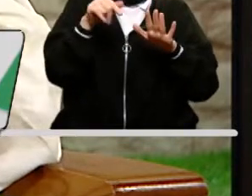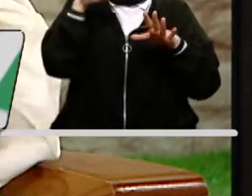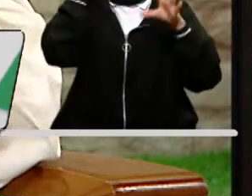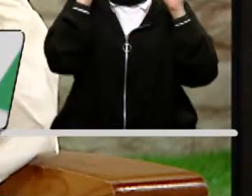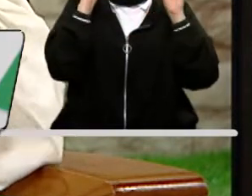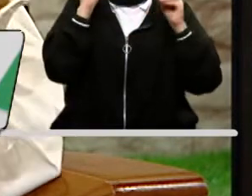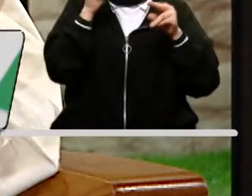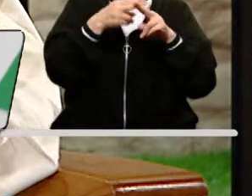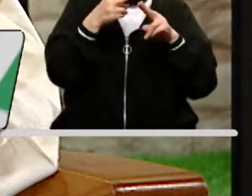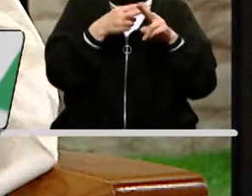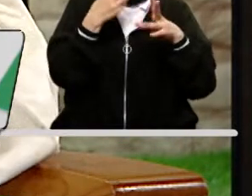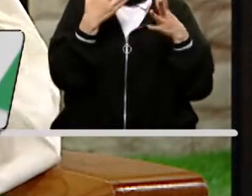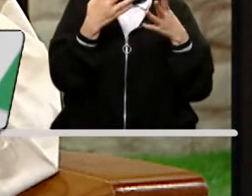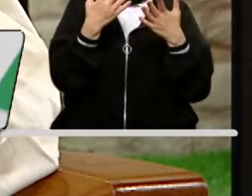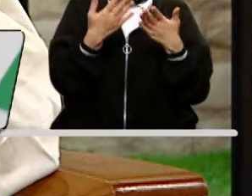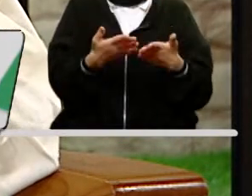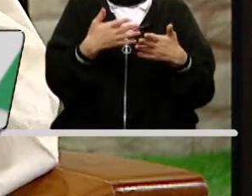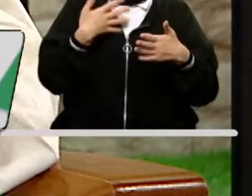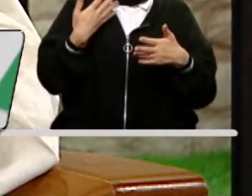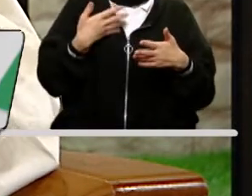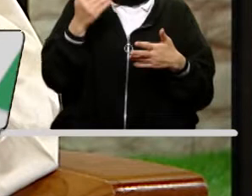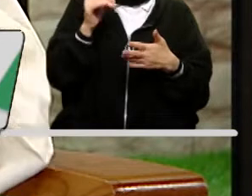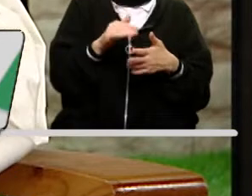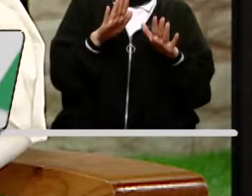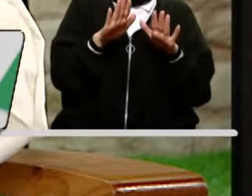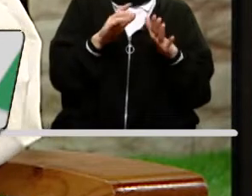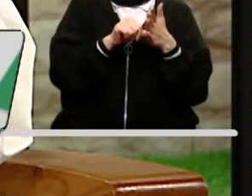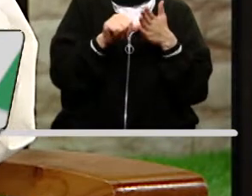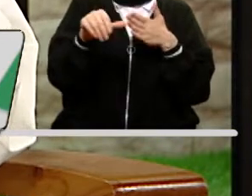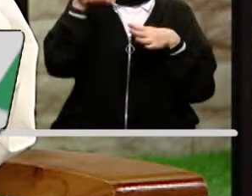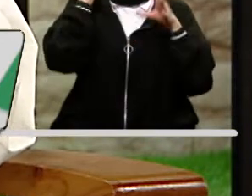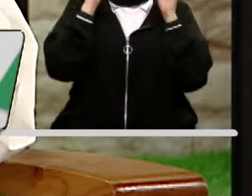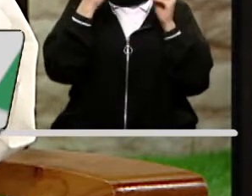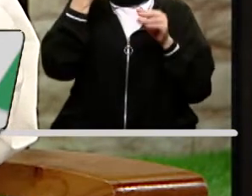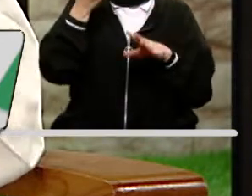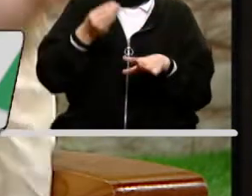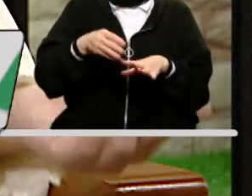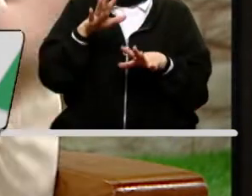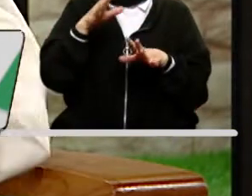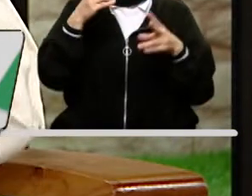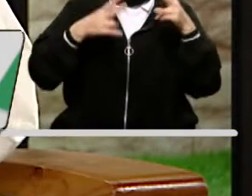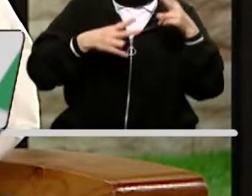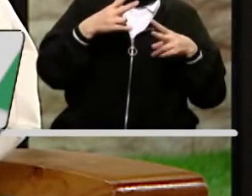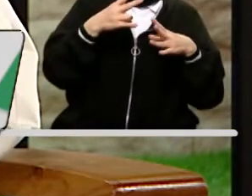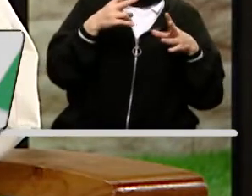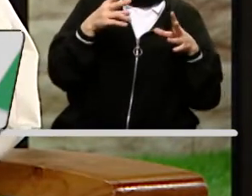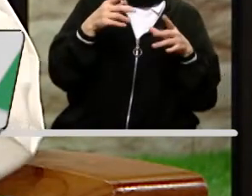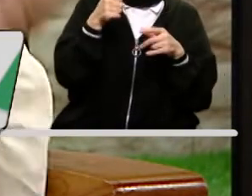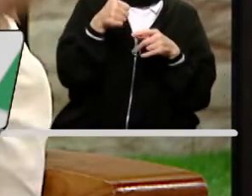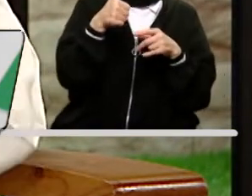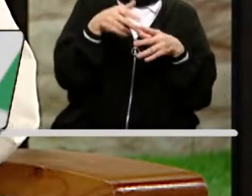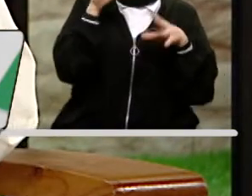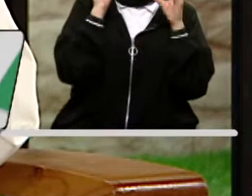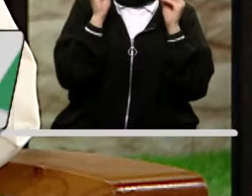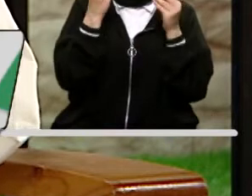öğrenmeler deneyerek yanılarak evet merakla geliyor ama hepsinde öğrenme olmuyor. Bazılarında olumlu öğrenme oluyor,